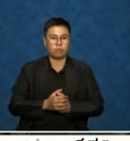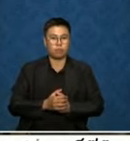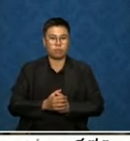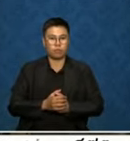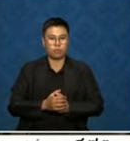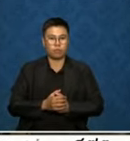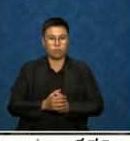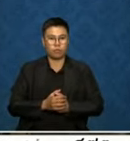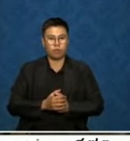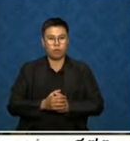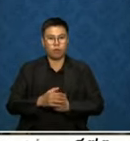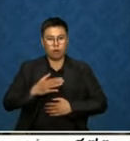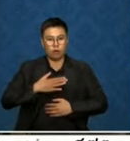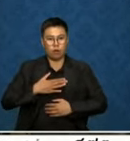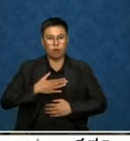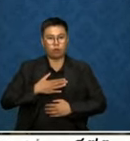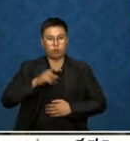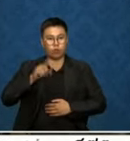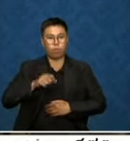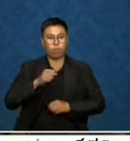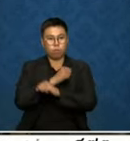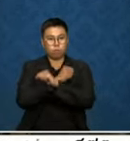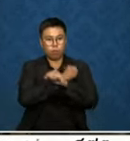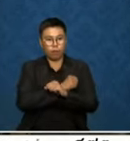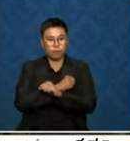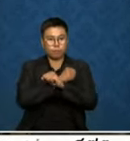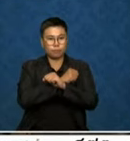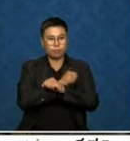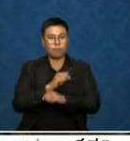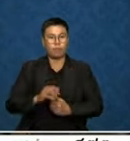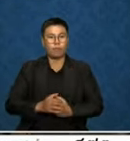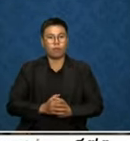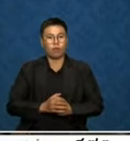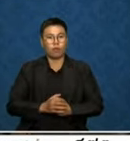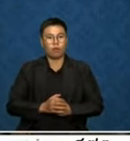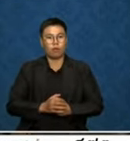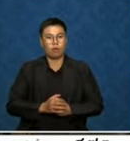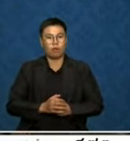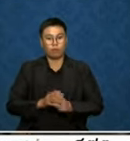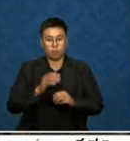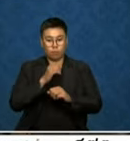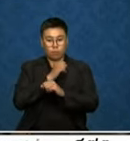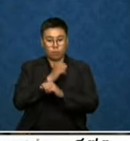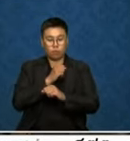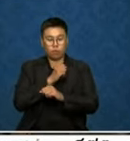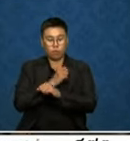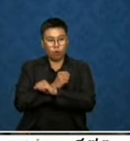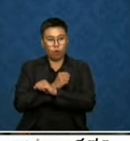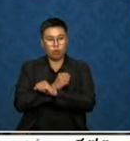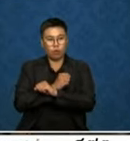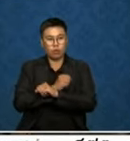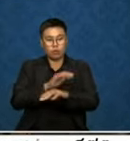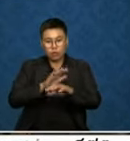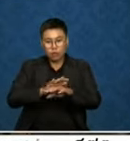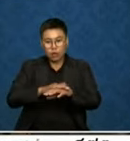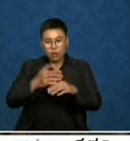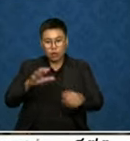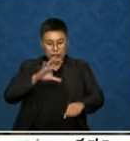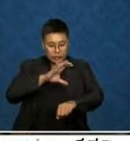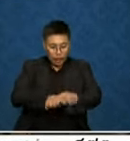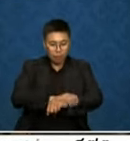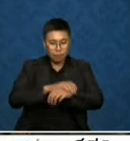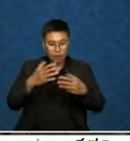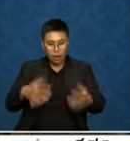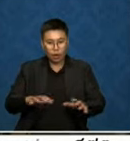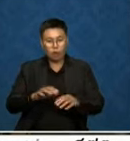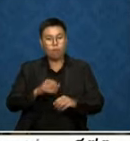ามนะครับสิ่งที่เราควรจะต้องป้องกันด้วยนะครับนอกจากเราป้องปรามแล้วเราจับแล้วเราก็ต้องมีวิธีการฉี